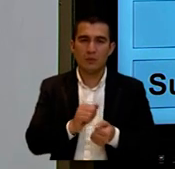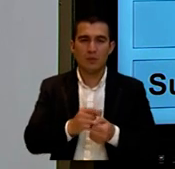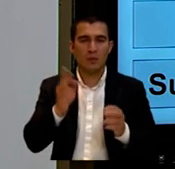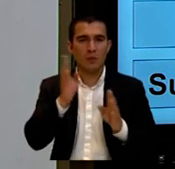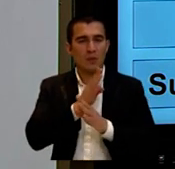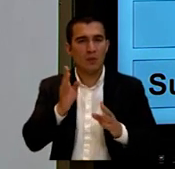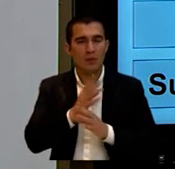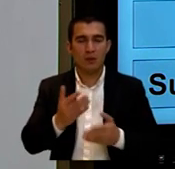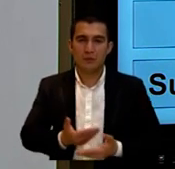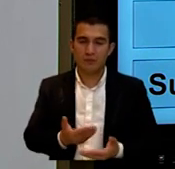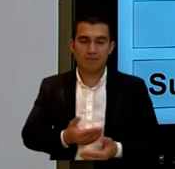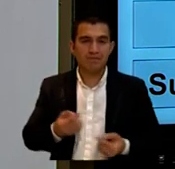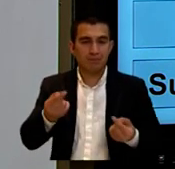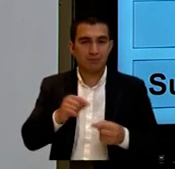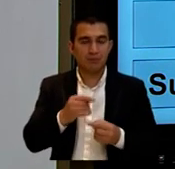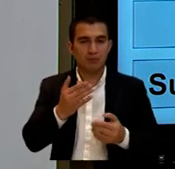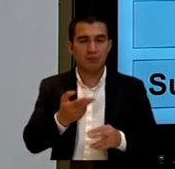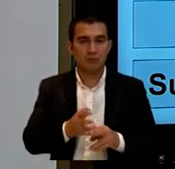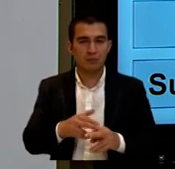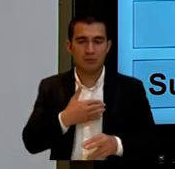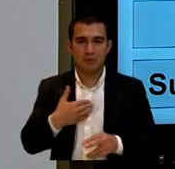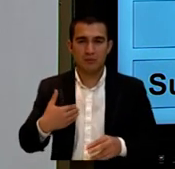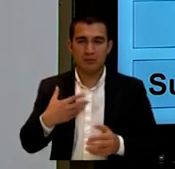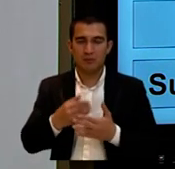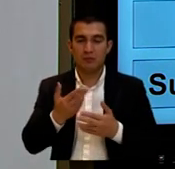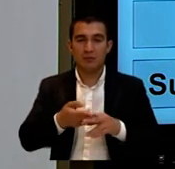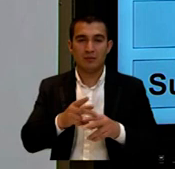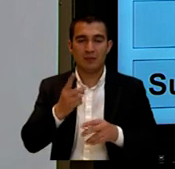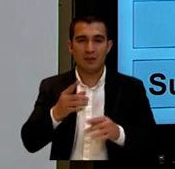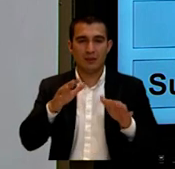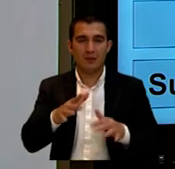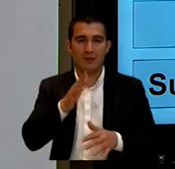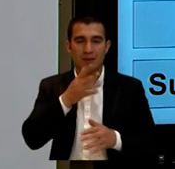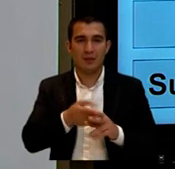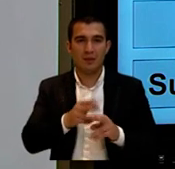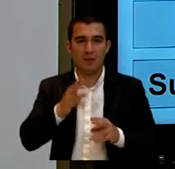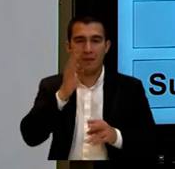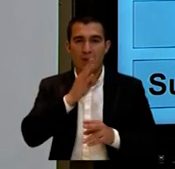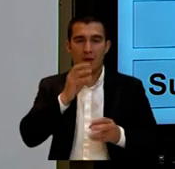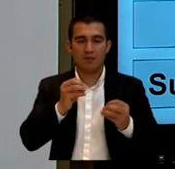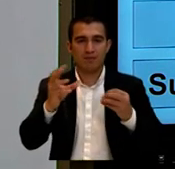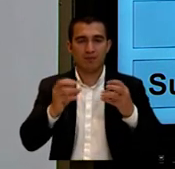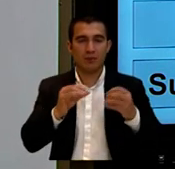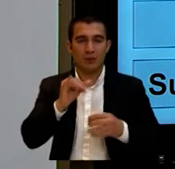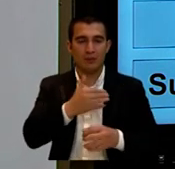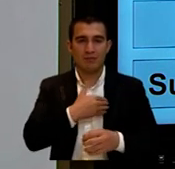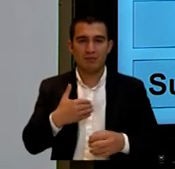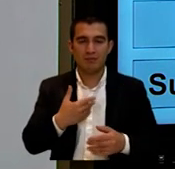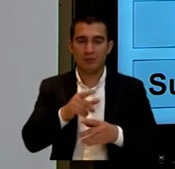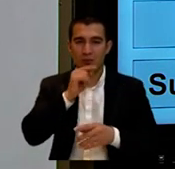қава мүхтті, ғам қасылы болғы үшін, ұпкә білен бір пәйтті ғава қалтачыларының ғам қуасыл болғы үші,